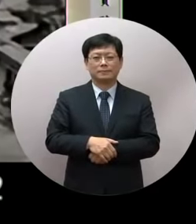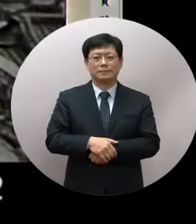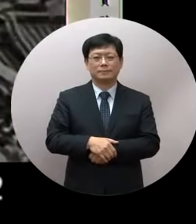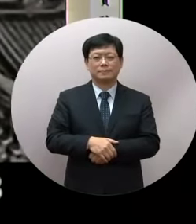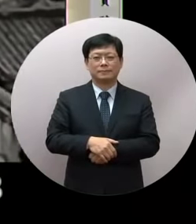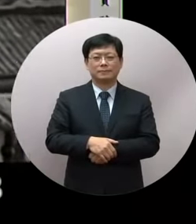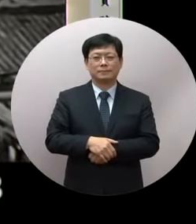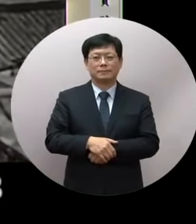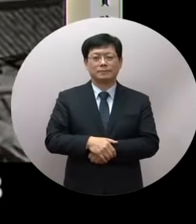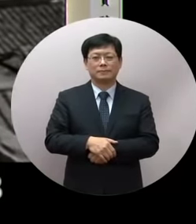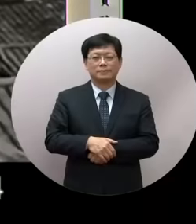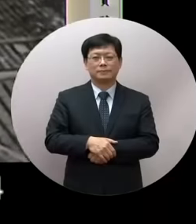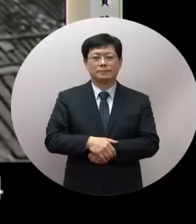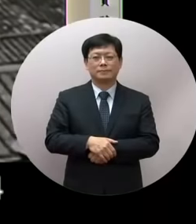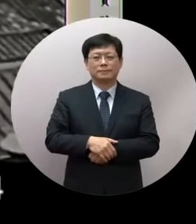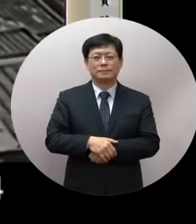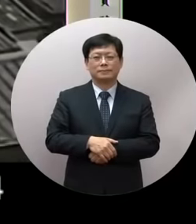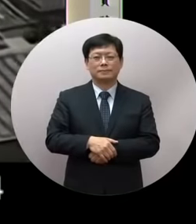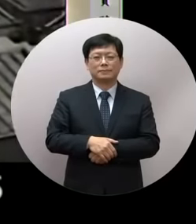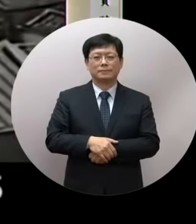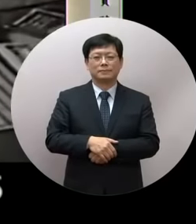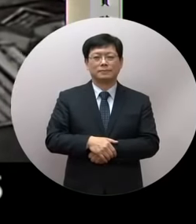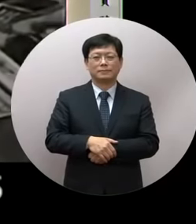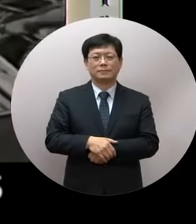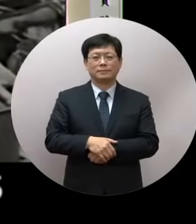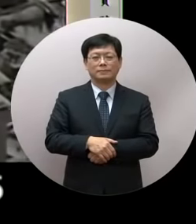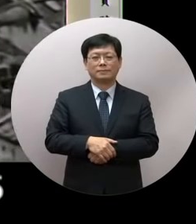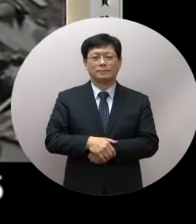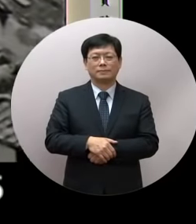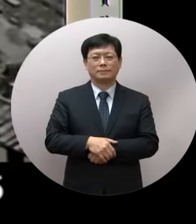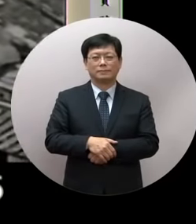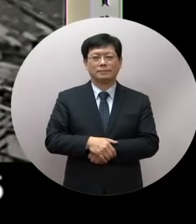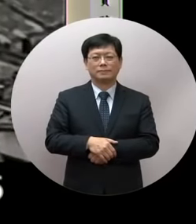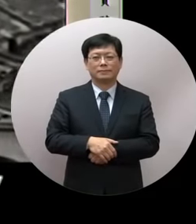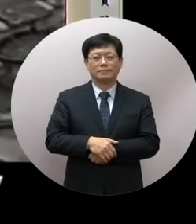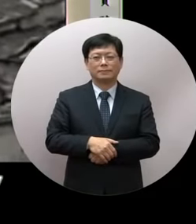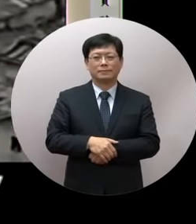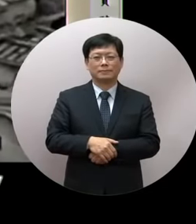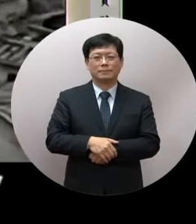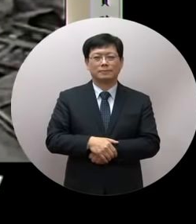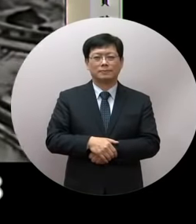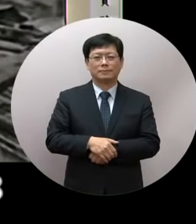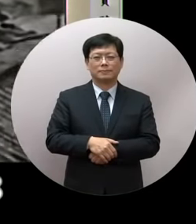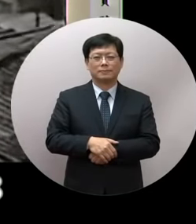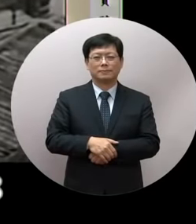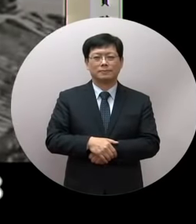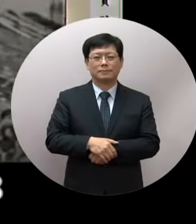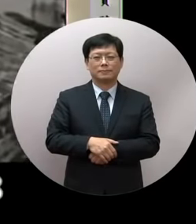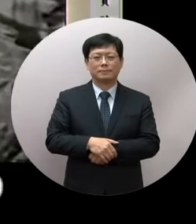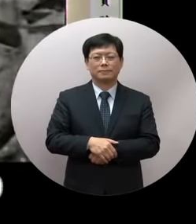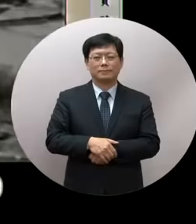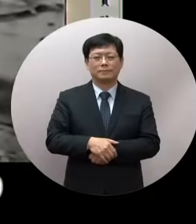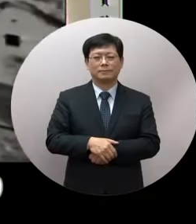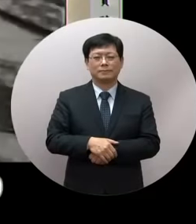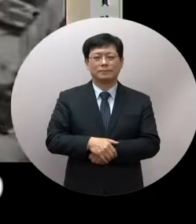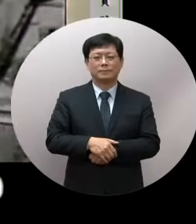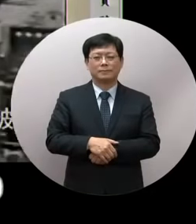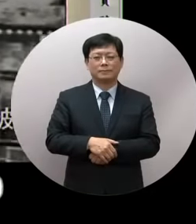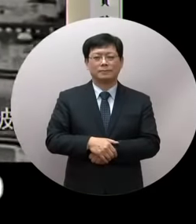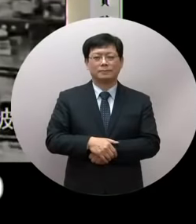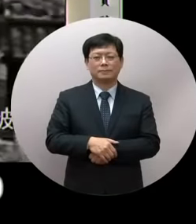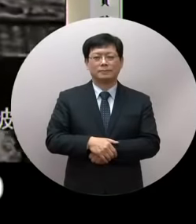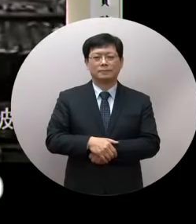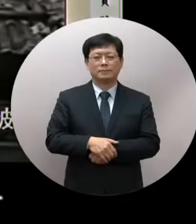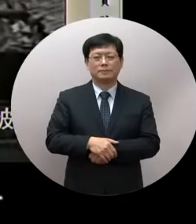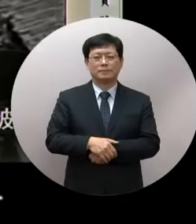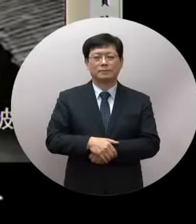This is Des Moines, just a speck on the map, only 45 square miles of land.